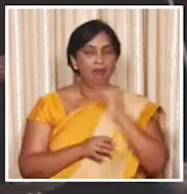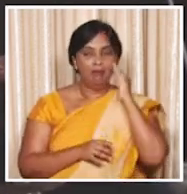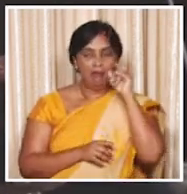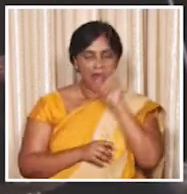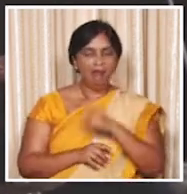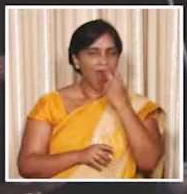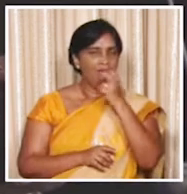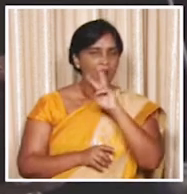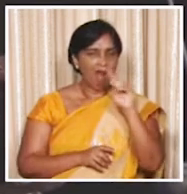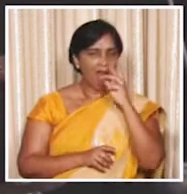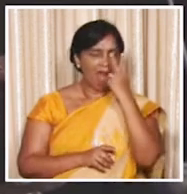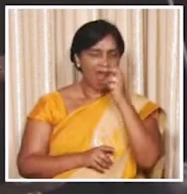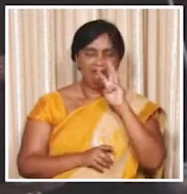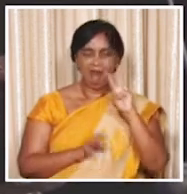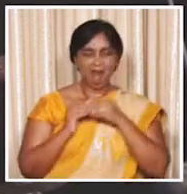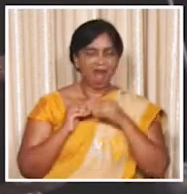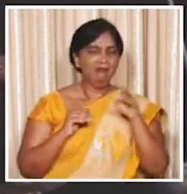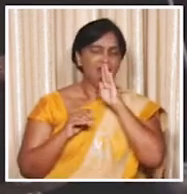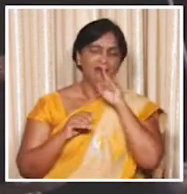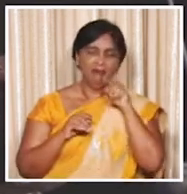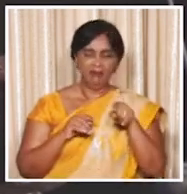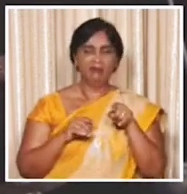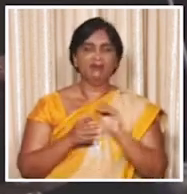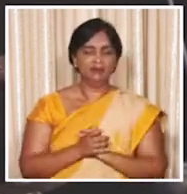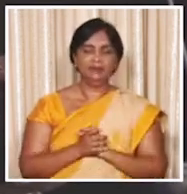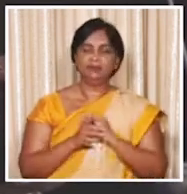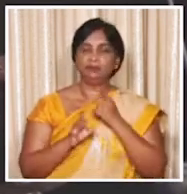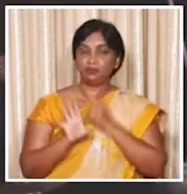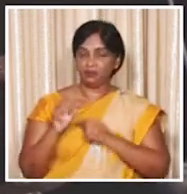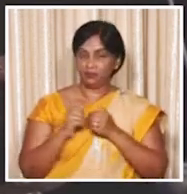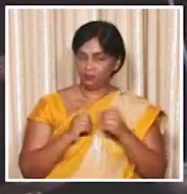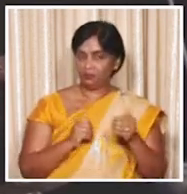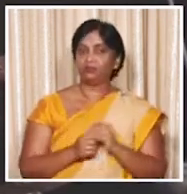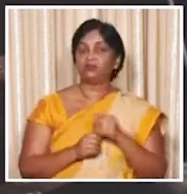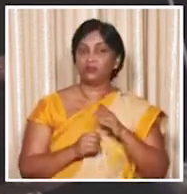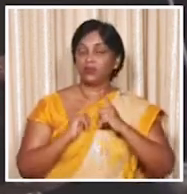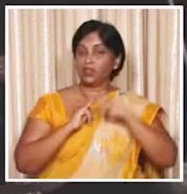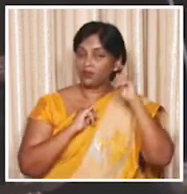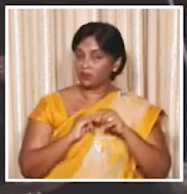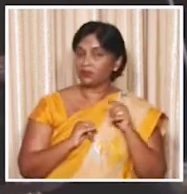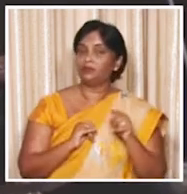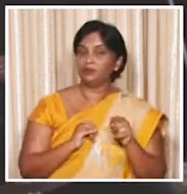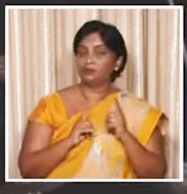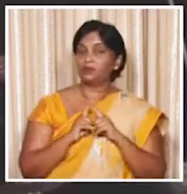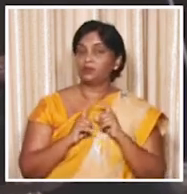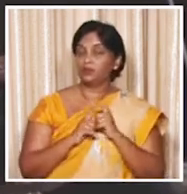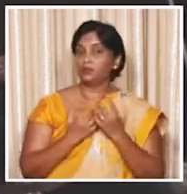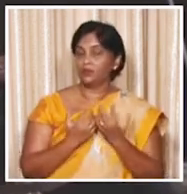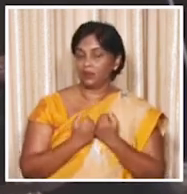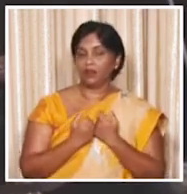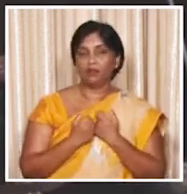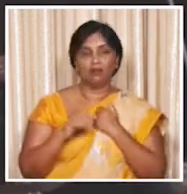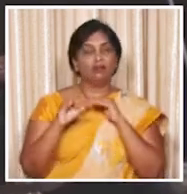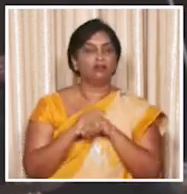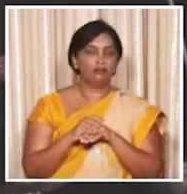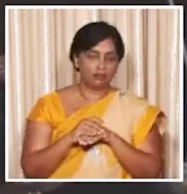2022-23 கல்வியாண்டு மாணவர்களுடன் இணைந்து தனது பல்கலைக்கழக கல்வியை தொடர்வதற்கு அனுமதிப்பதன் மூலம் ஏழை குடும்பம் ஒன்றின் உயர்கல்வி குறித்த கனவை